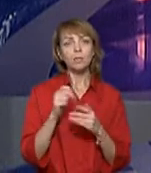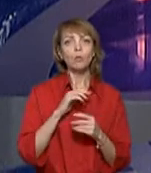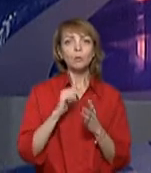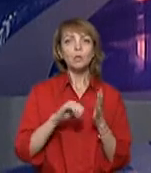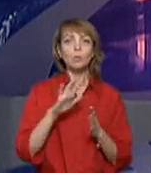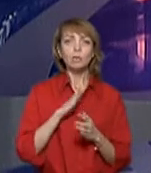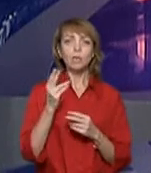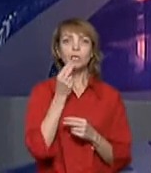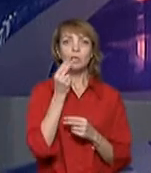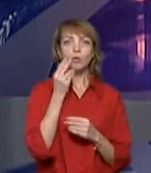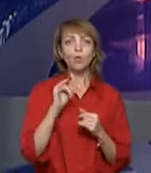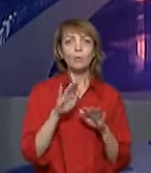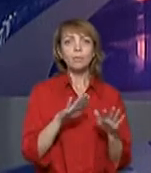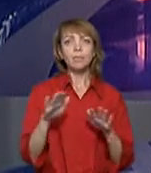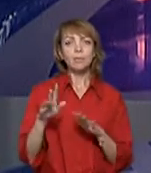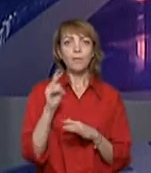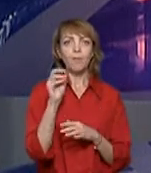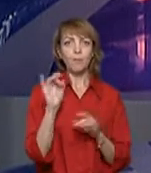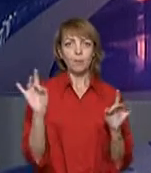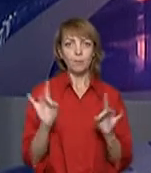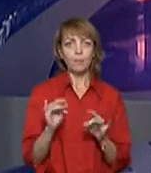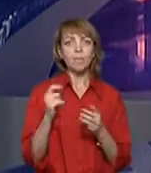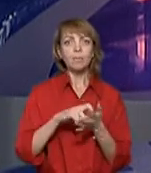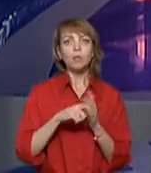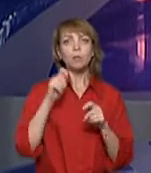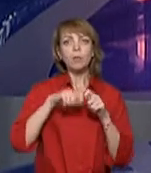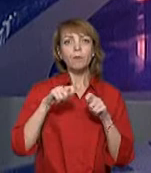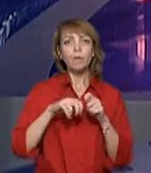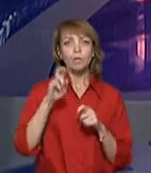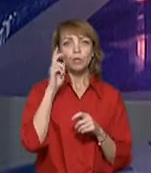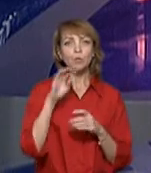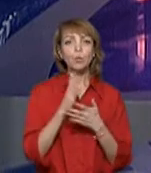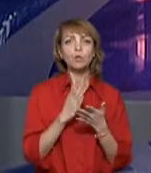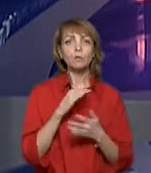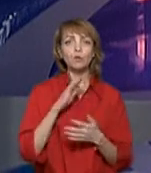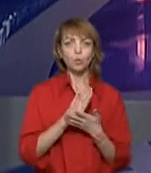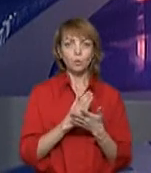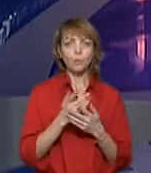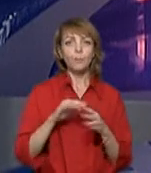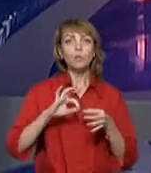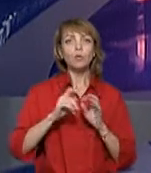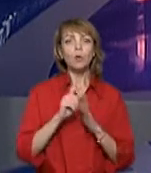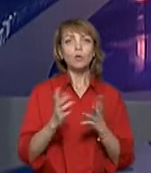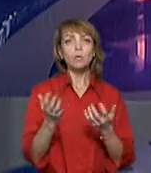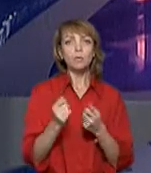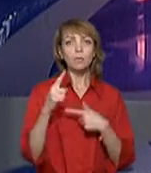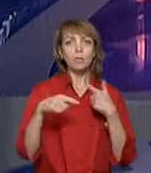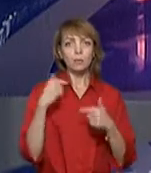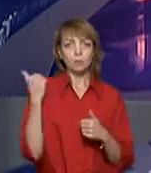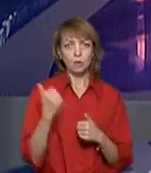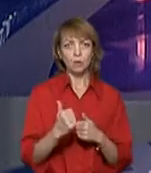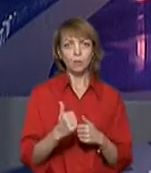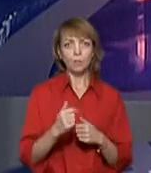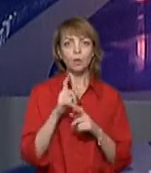причиною могла стати їжа у місцевих кафе. Нині заклади перевіряє Держпродспоживслужба. Результати мають отримати наступного